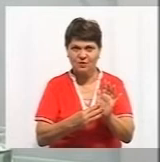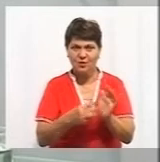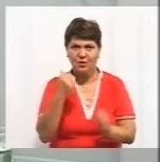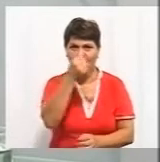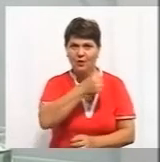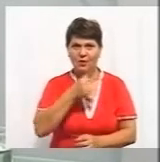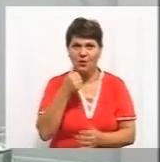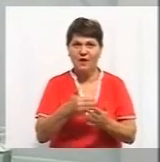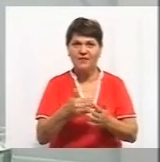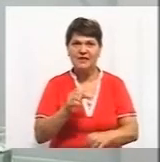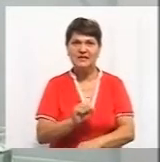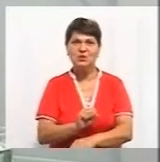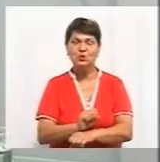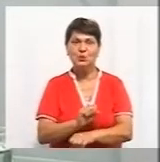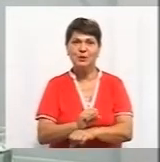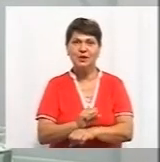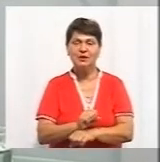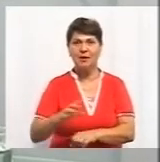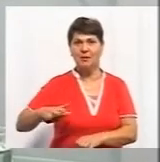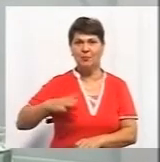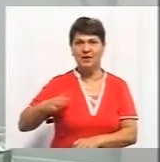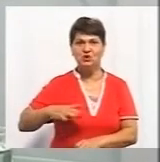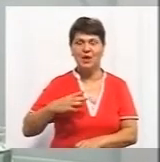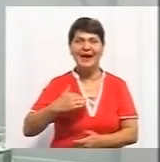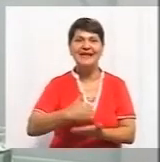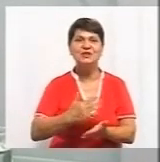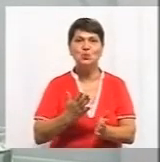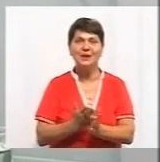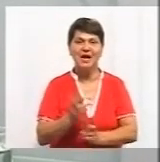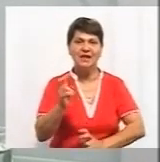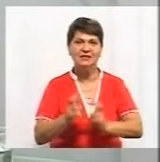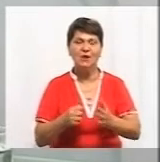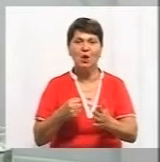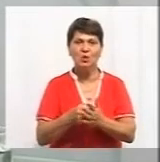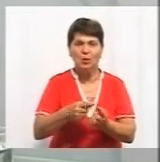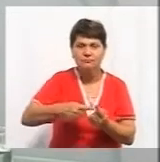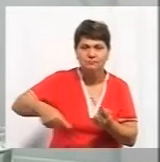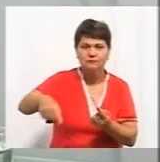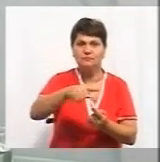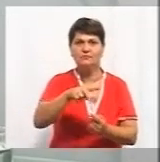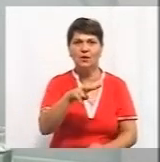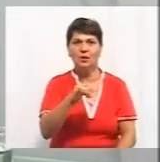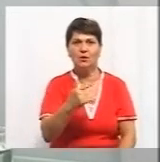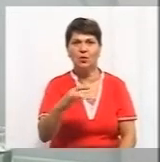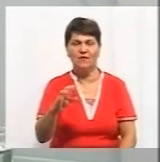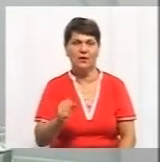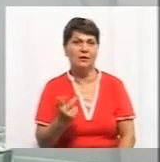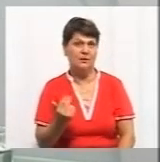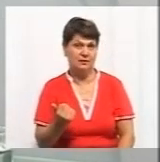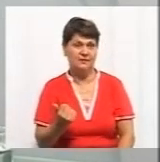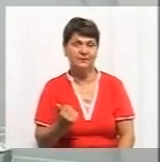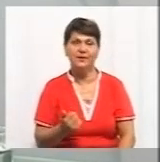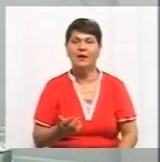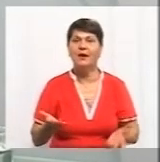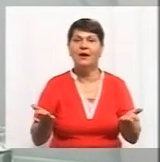98-го року від колишньої зупинки інструментальний завод до Лугової. Так, так.